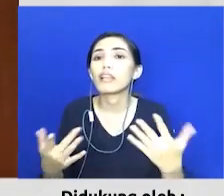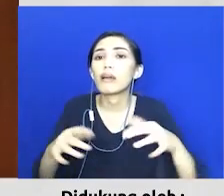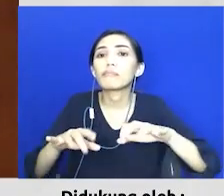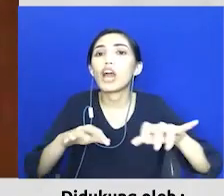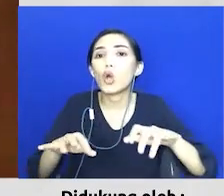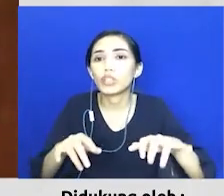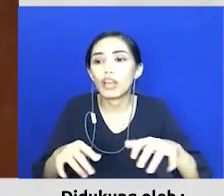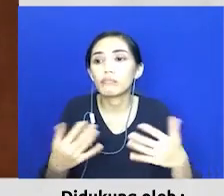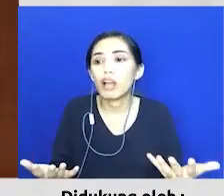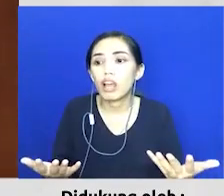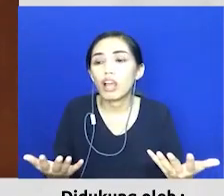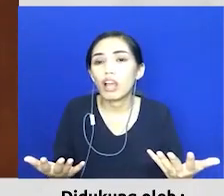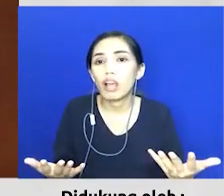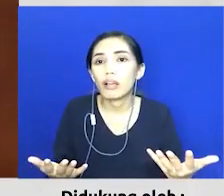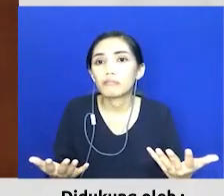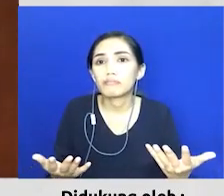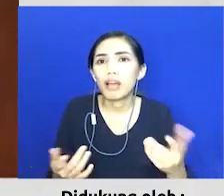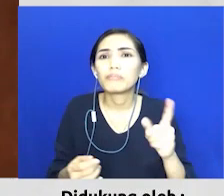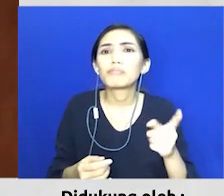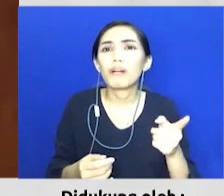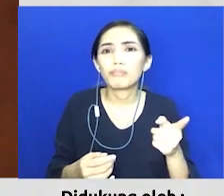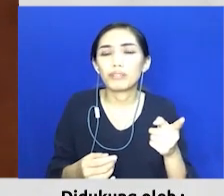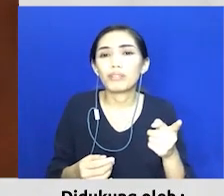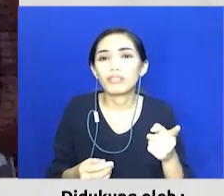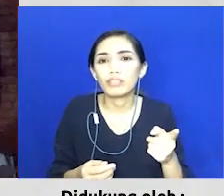pertanyaannya? Pertanyaannya adalah, bagaimana tukang pianonya?